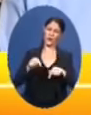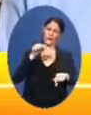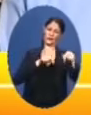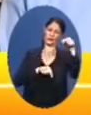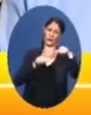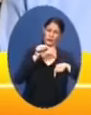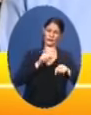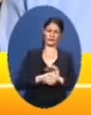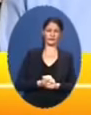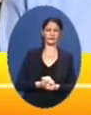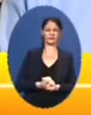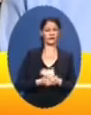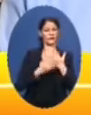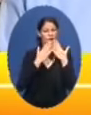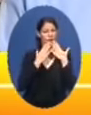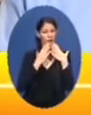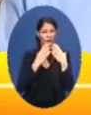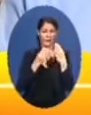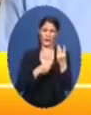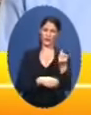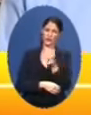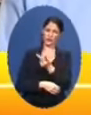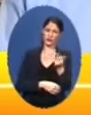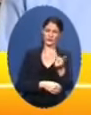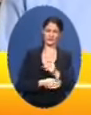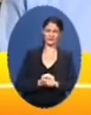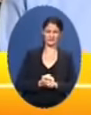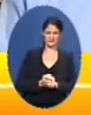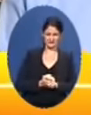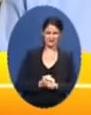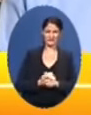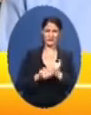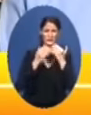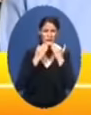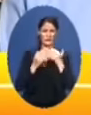אמיר וייטמן ועורך הדין איתי סבירסקי, תודה רבה לכם. תודה רבה.